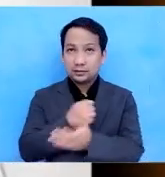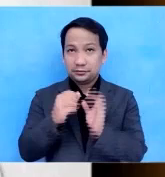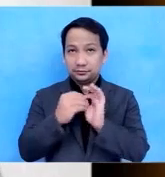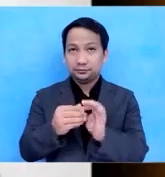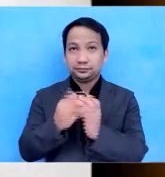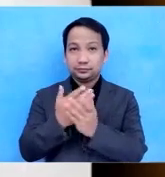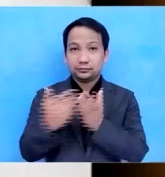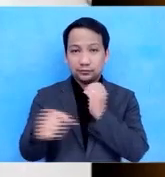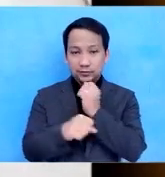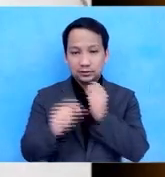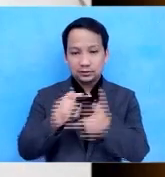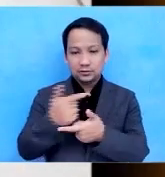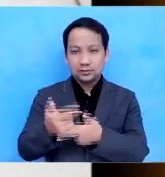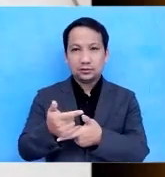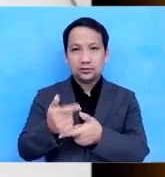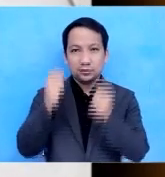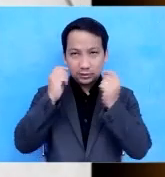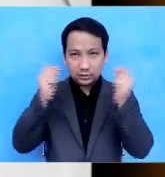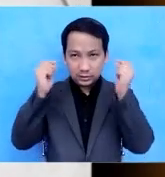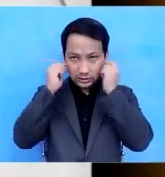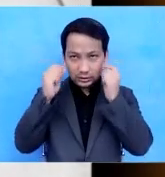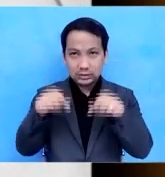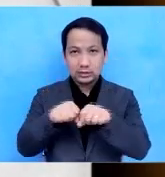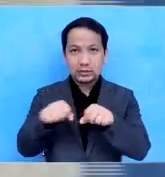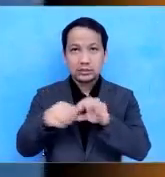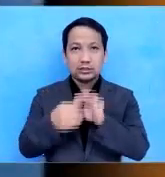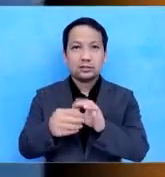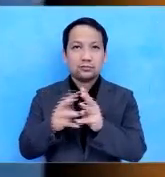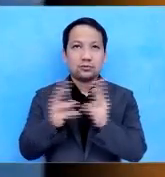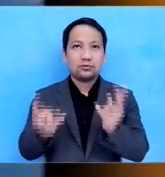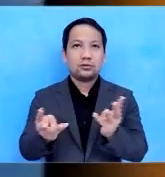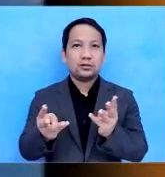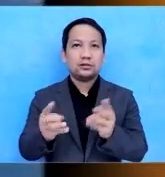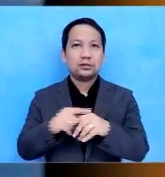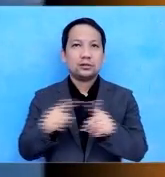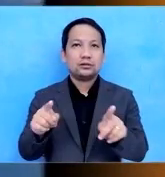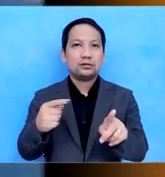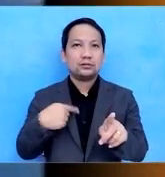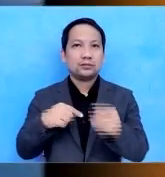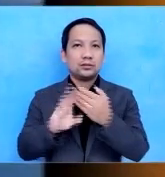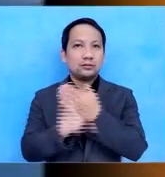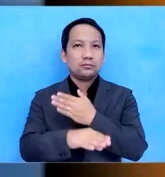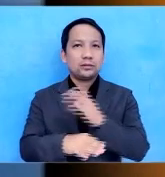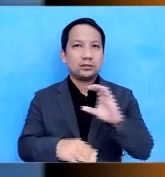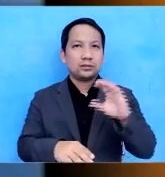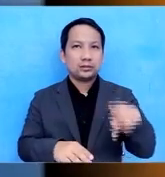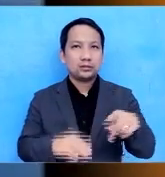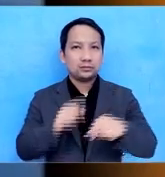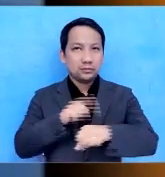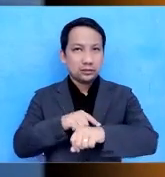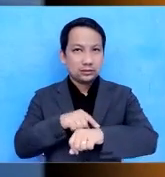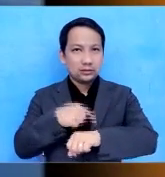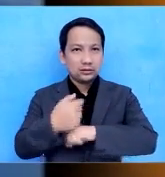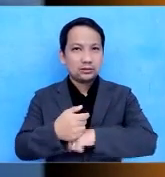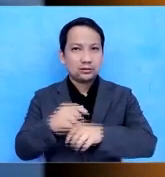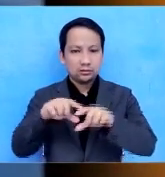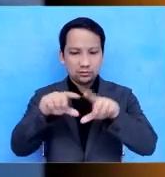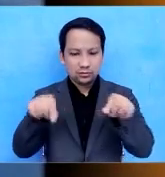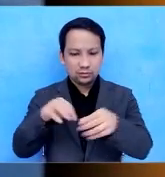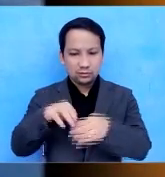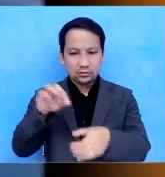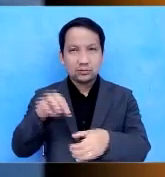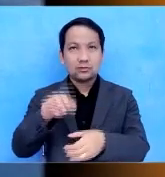ang kinuwang laptop, earphones, sapatos at wallet. Pero hindi nabalik ang cellphone, relo at isa pang coin purse na may